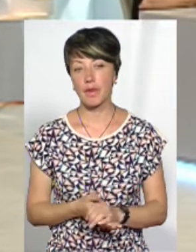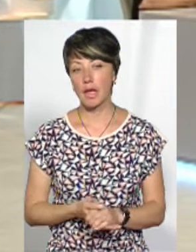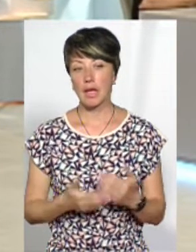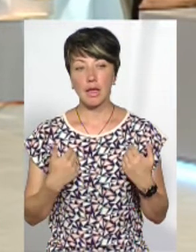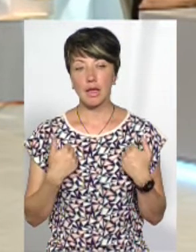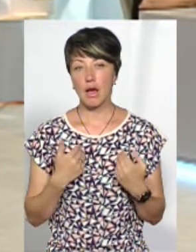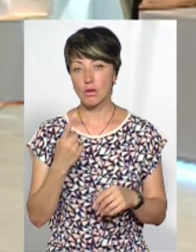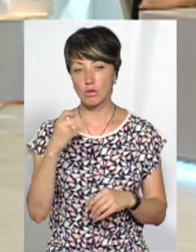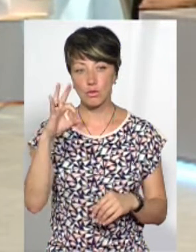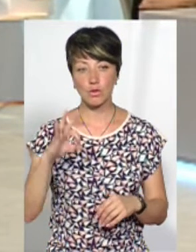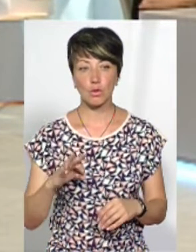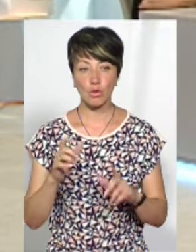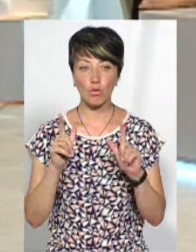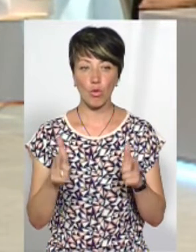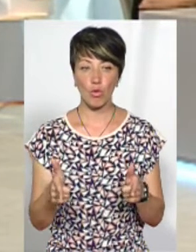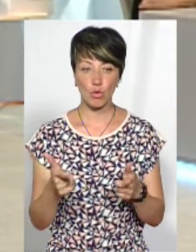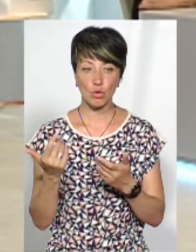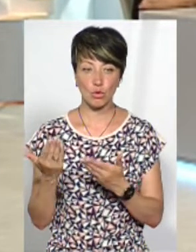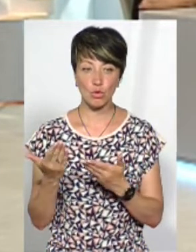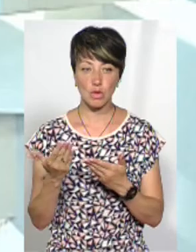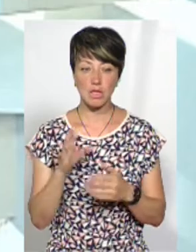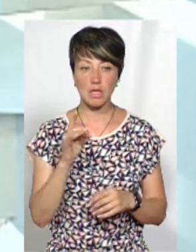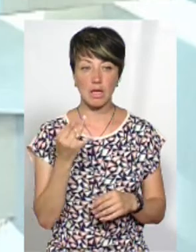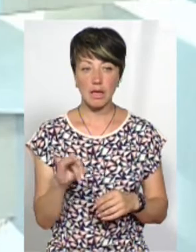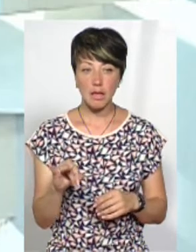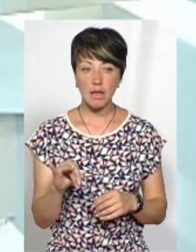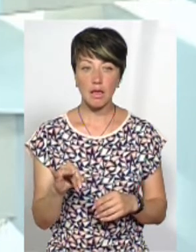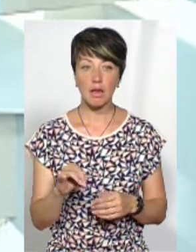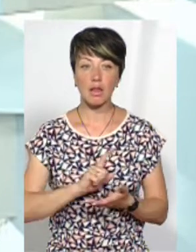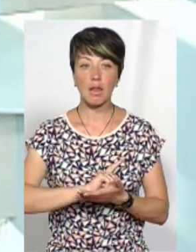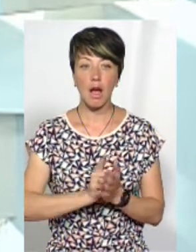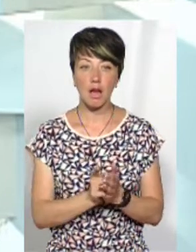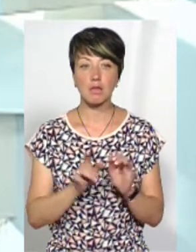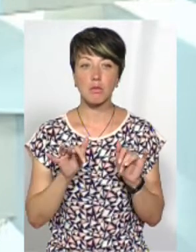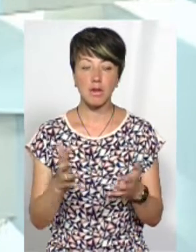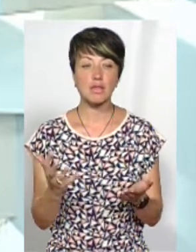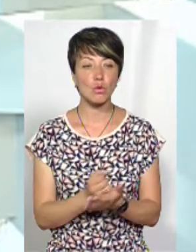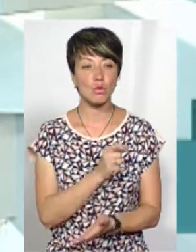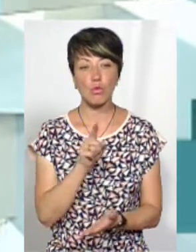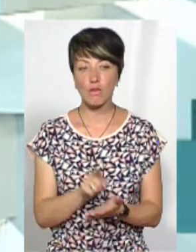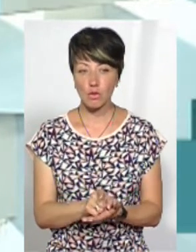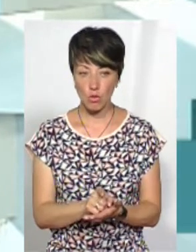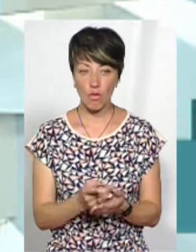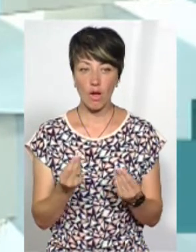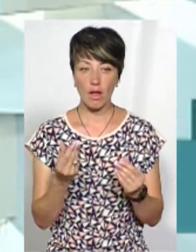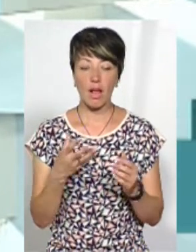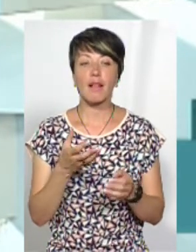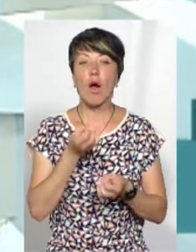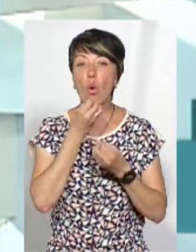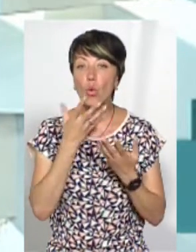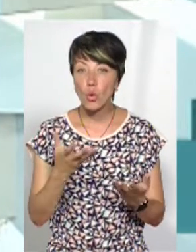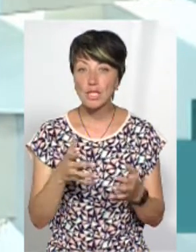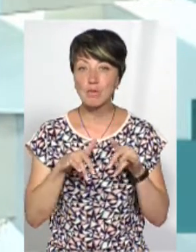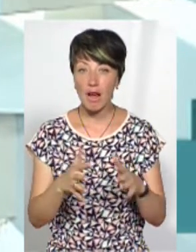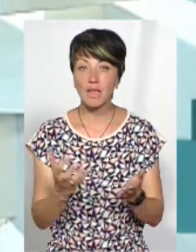абсолютно погоджуюсь з колегою, паном Сергієм, про те, що на гарні справи знайдуться обов'язково інвестори